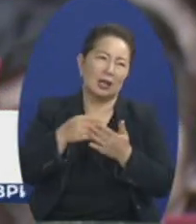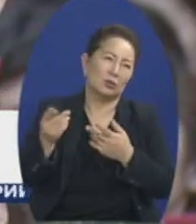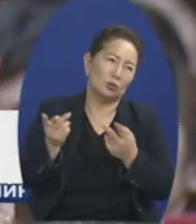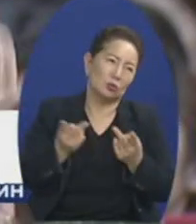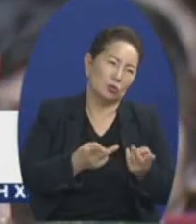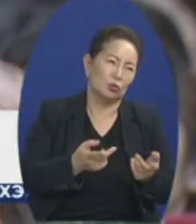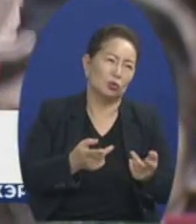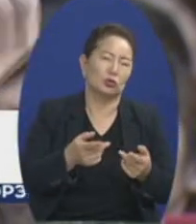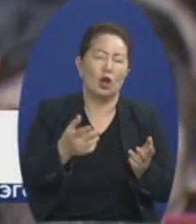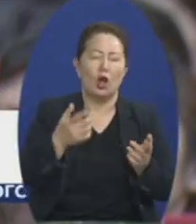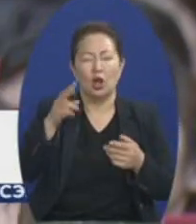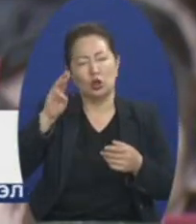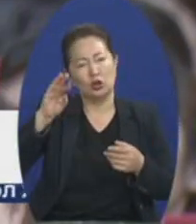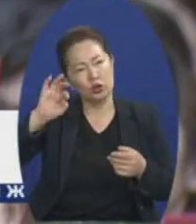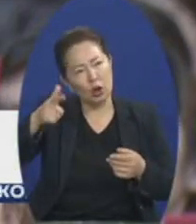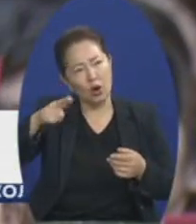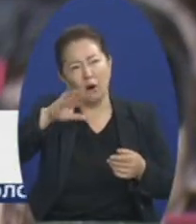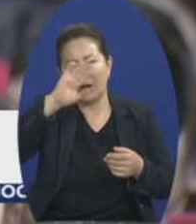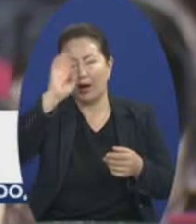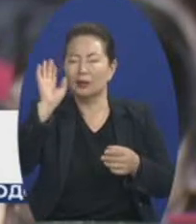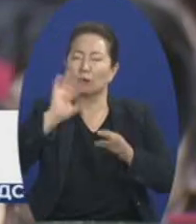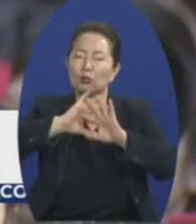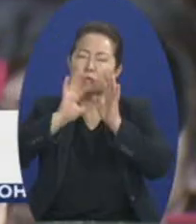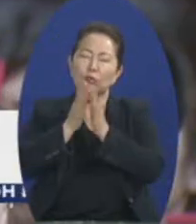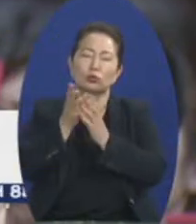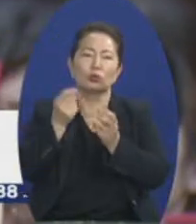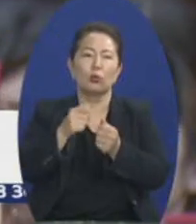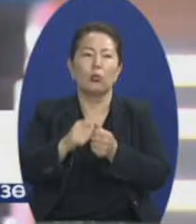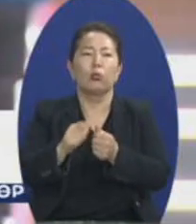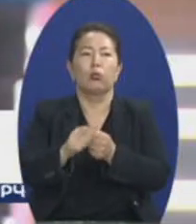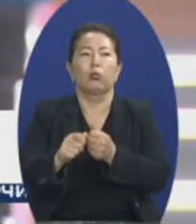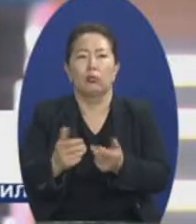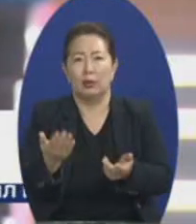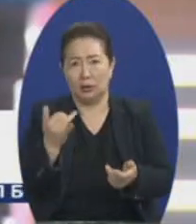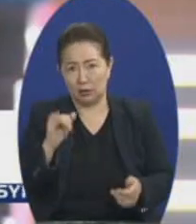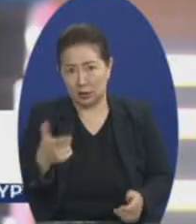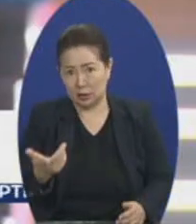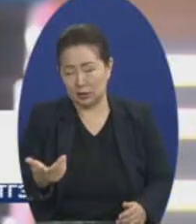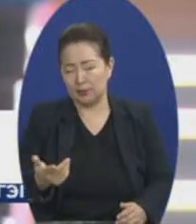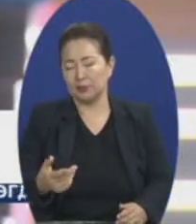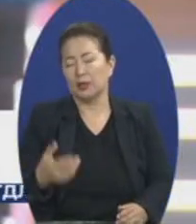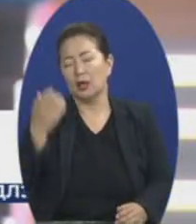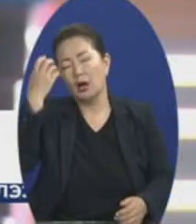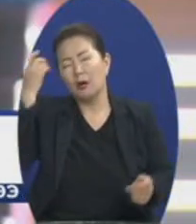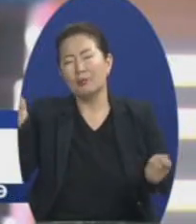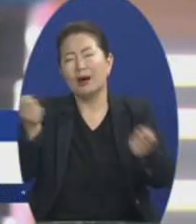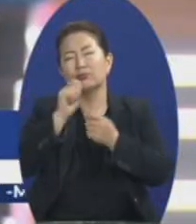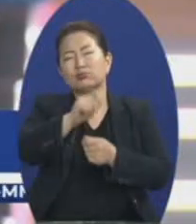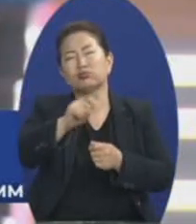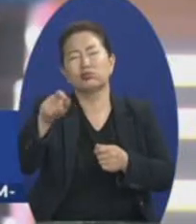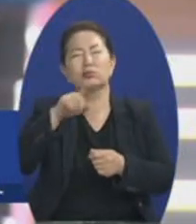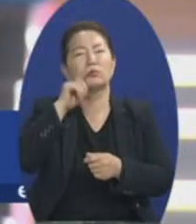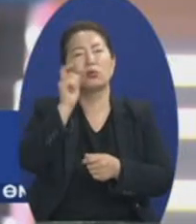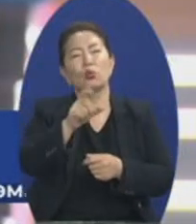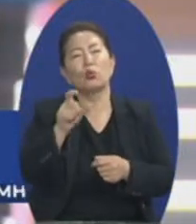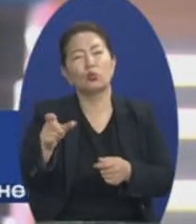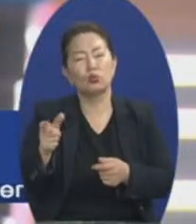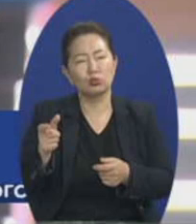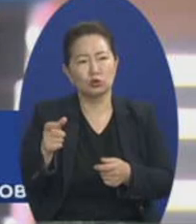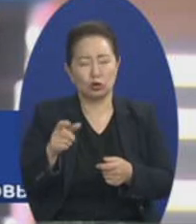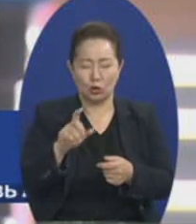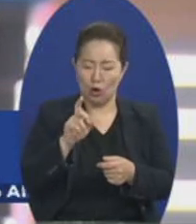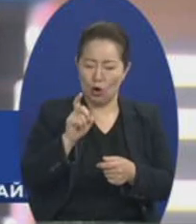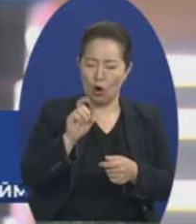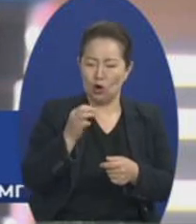үйлчилгээ тог халаалт гэдэг бүх юм нь зарцуулагддаг. Энэ малчин залуучуудыг одоо хоршоолоор